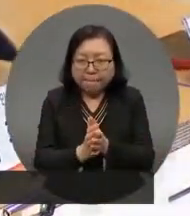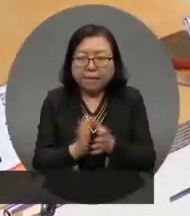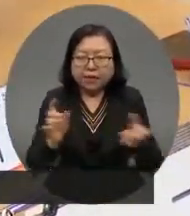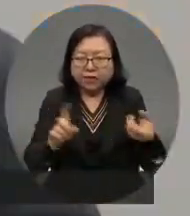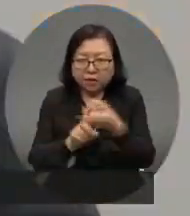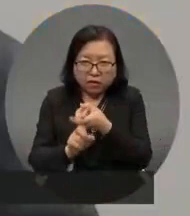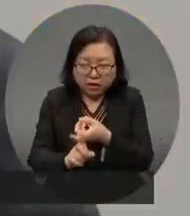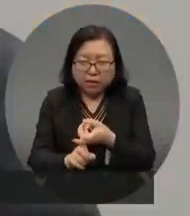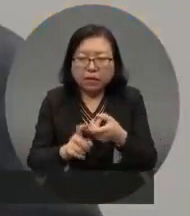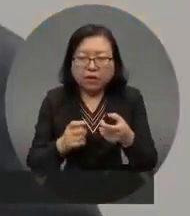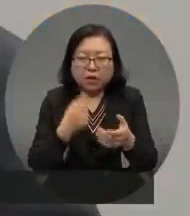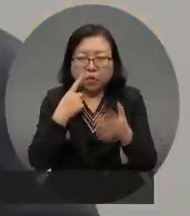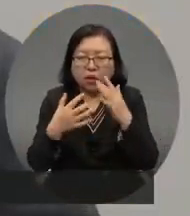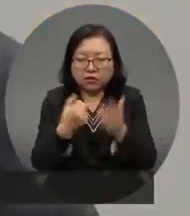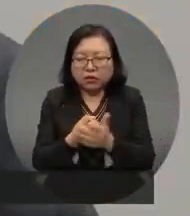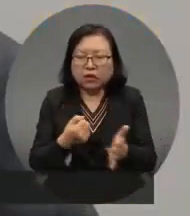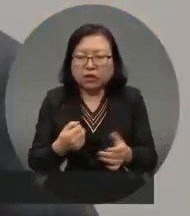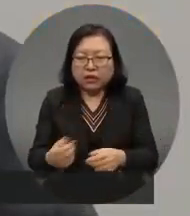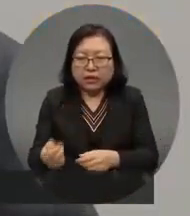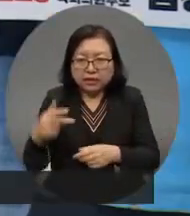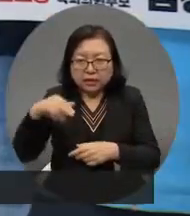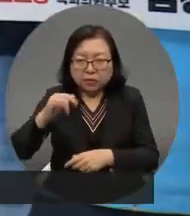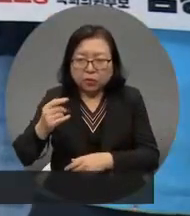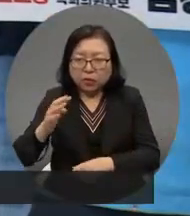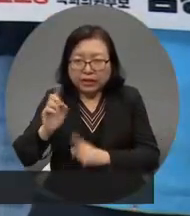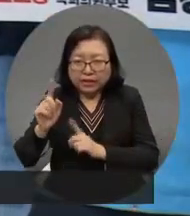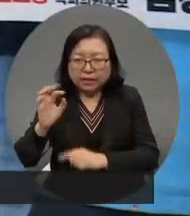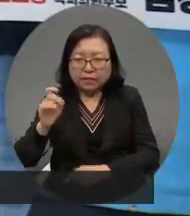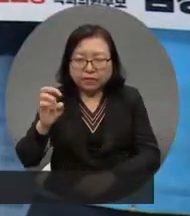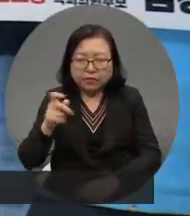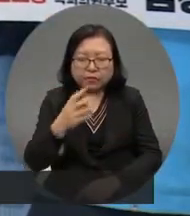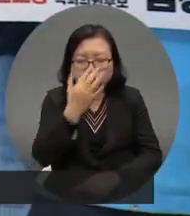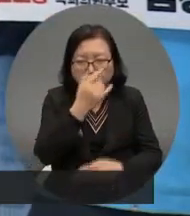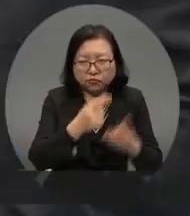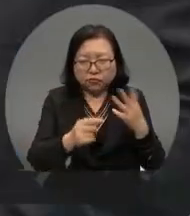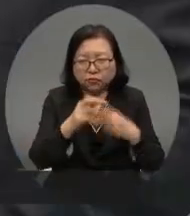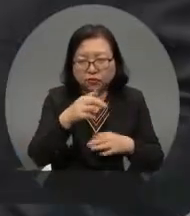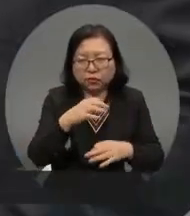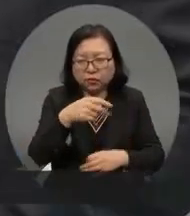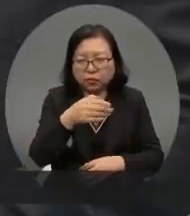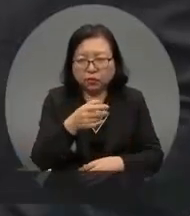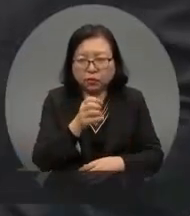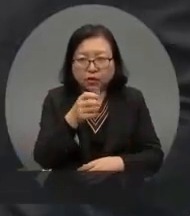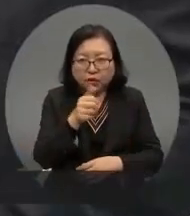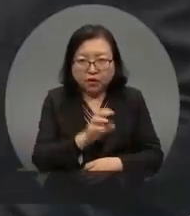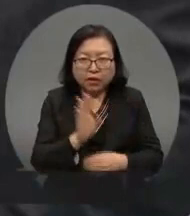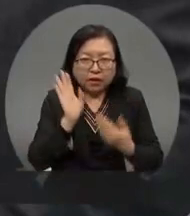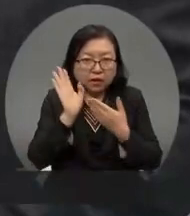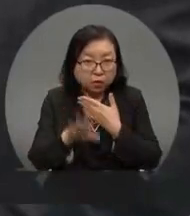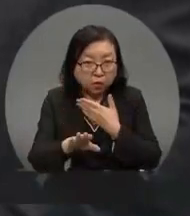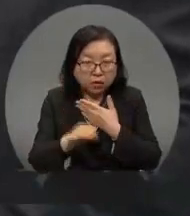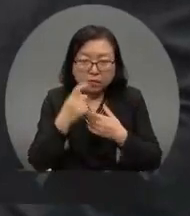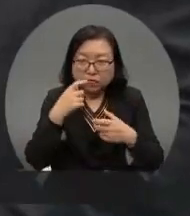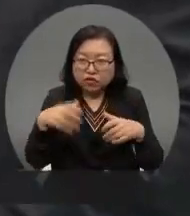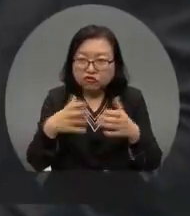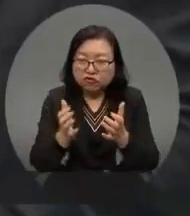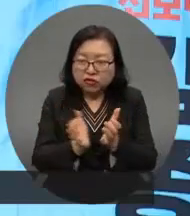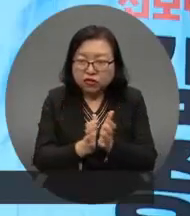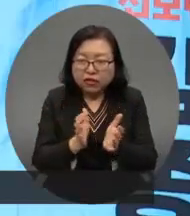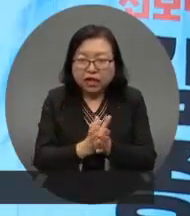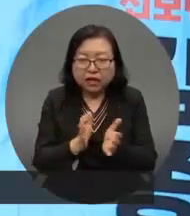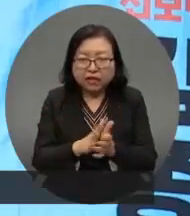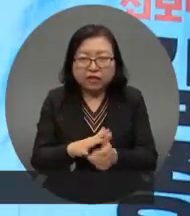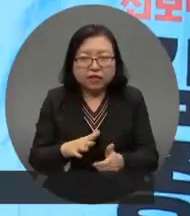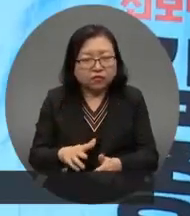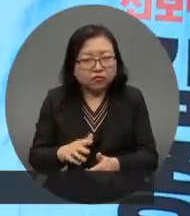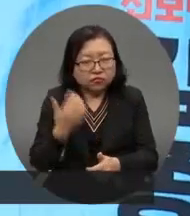따라 진보당 청주 흥덕 이명주, 충주 김종현 예비 후보는 향후 확정될 민주당 공천자와 후보